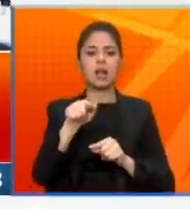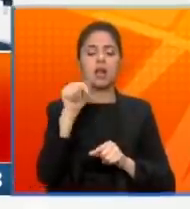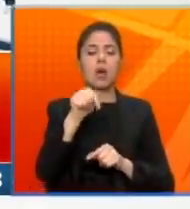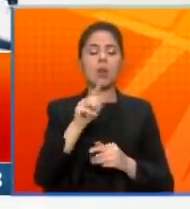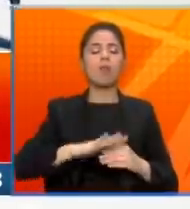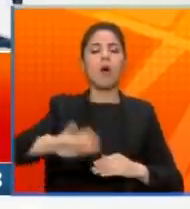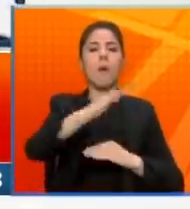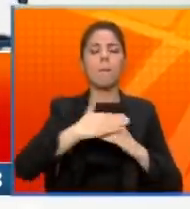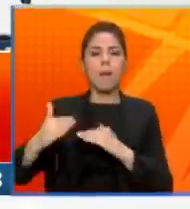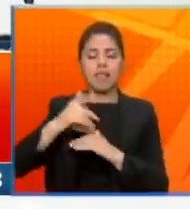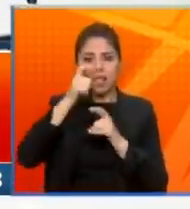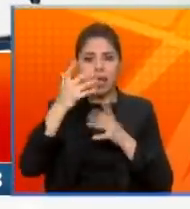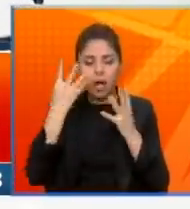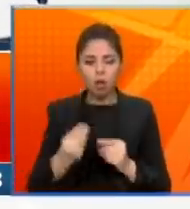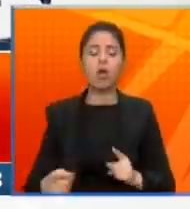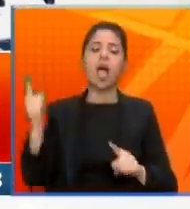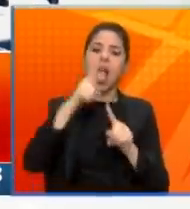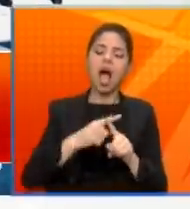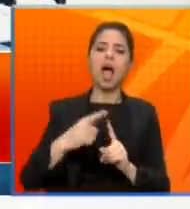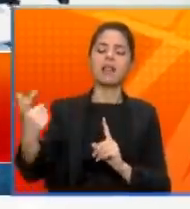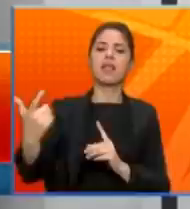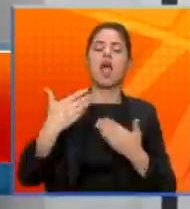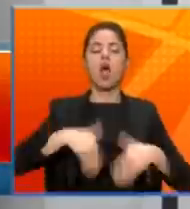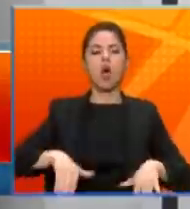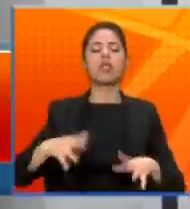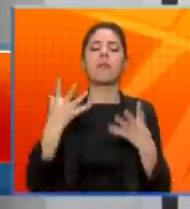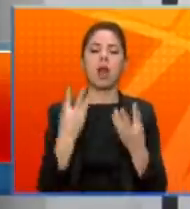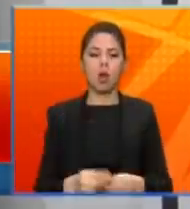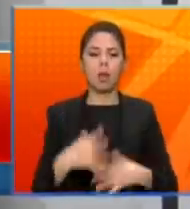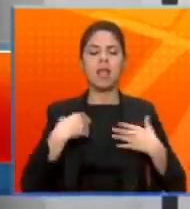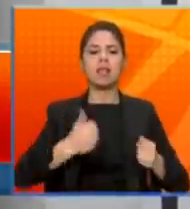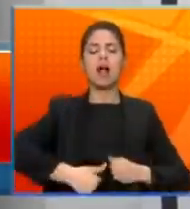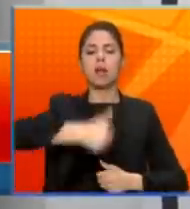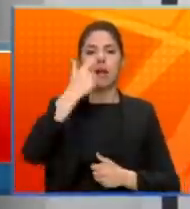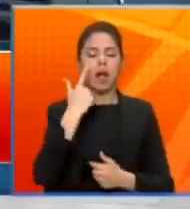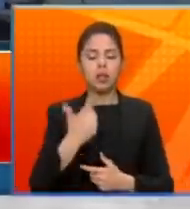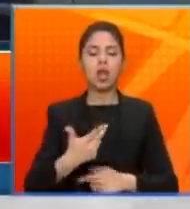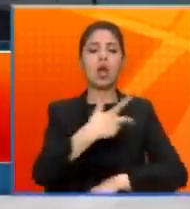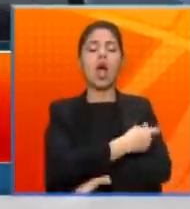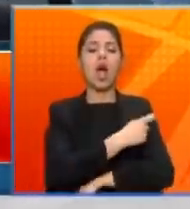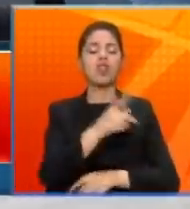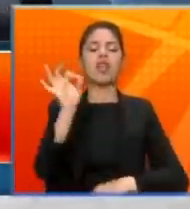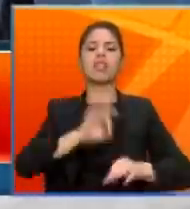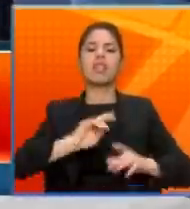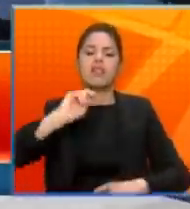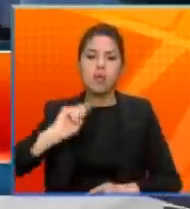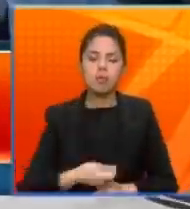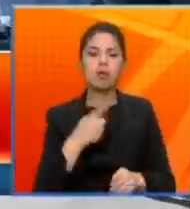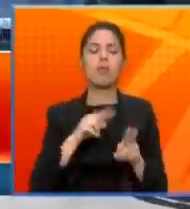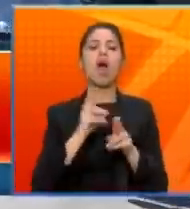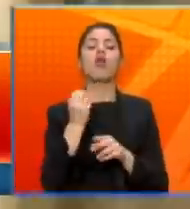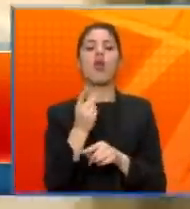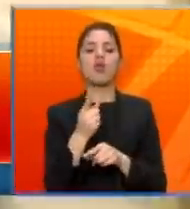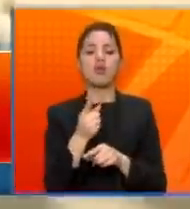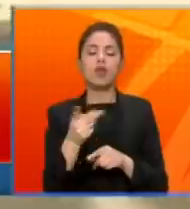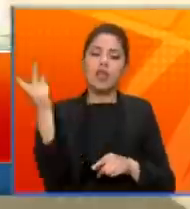bu mesafeye dikkat ederken de ilave önlemler gerektiğinde alınabilir. Sağlık Bakanlığı ise henüz aşısı ve tedavisi bulunmayan ve